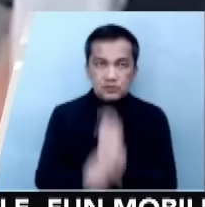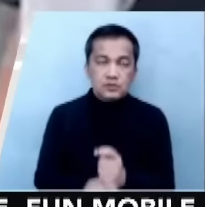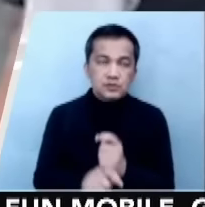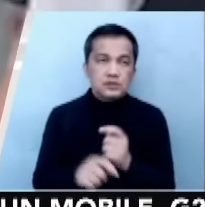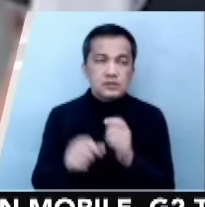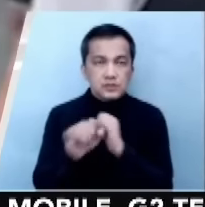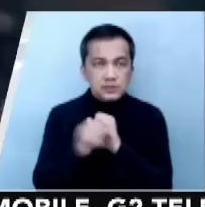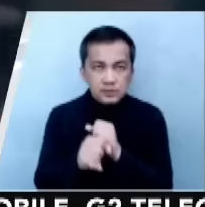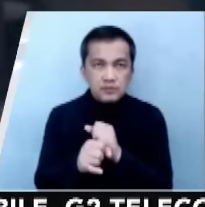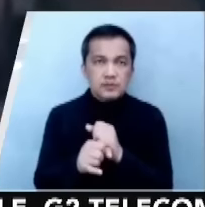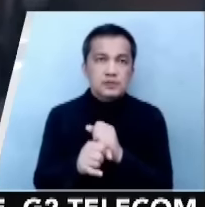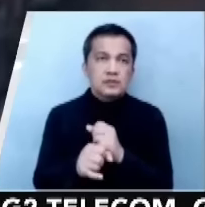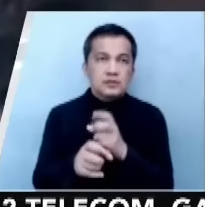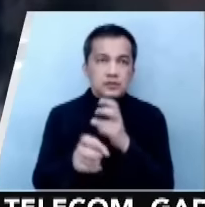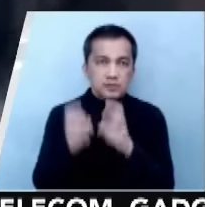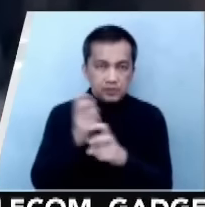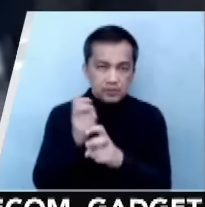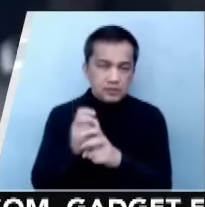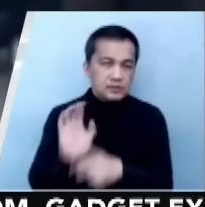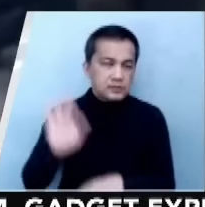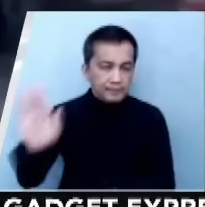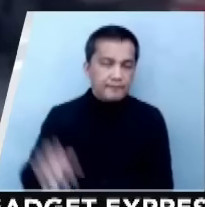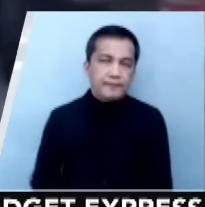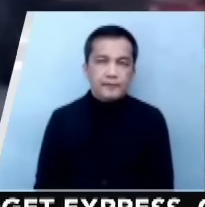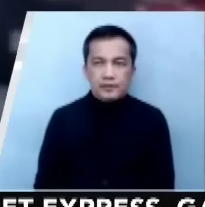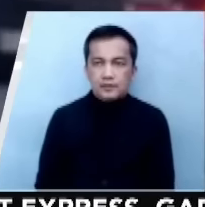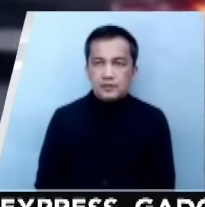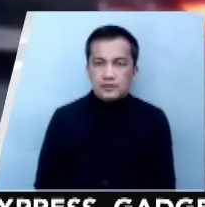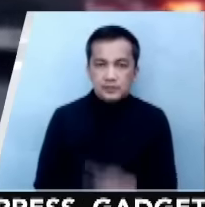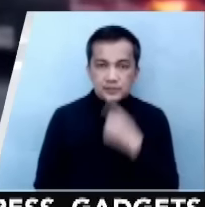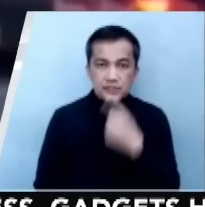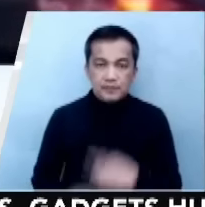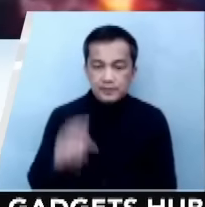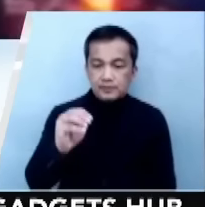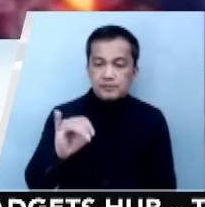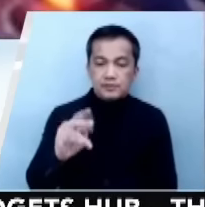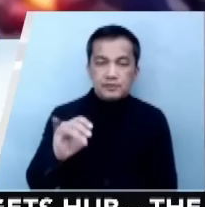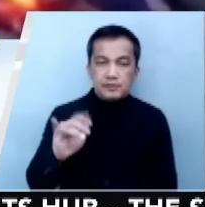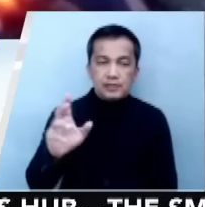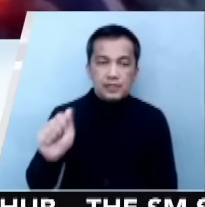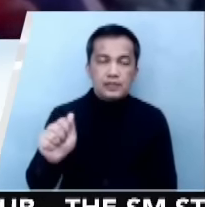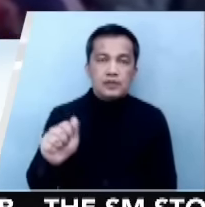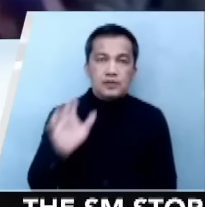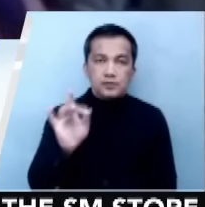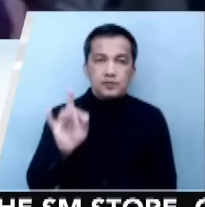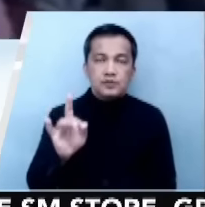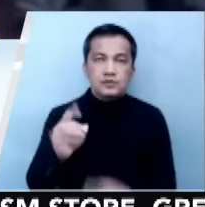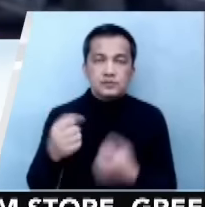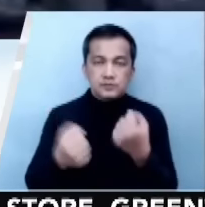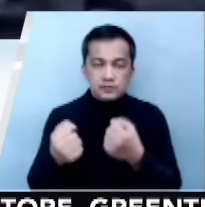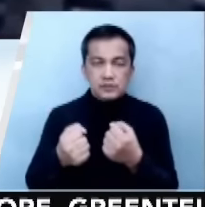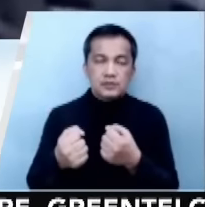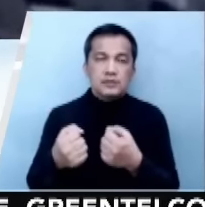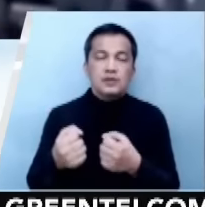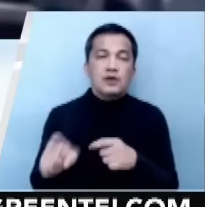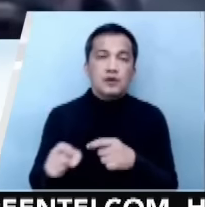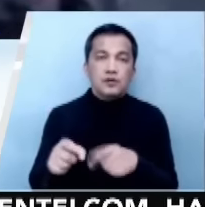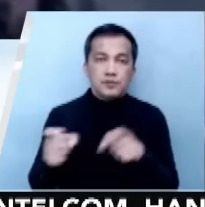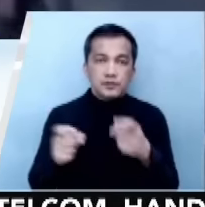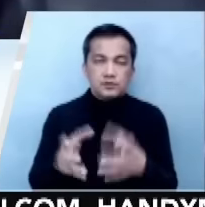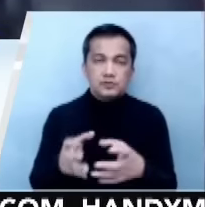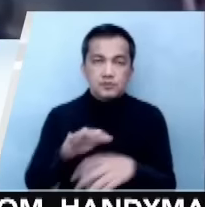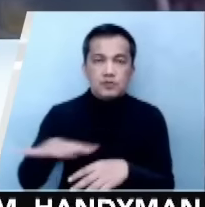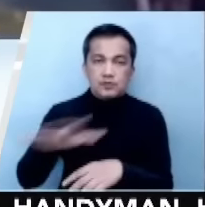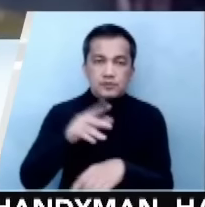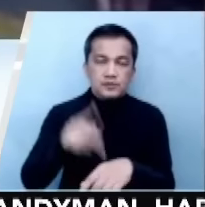mahihirapan po talaga sila. Ayon sa Manibela, 80,000 jeepney drivers at operators daw sa buong Pilipinas ang sumali sa tigil pasada